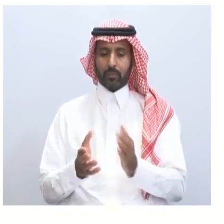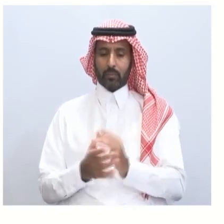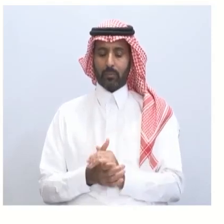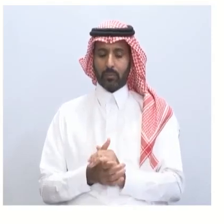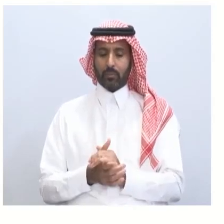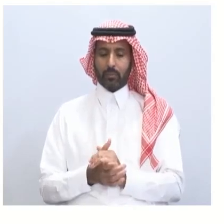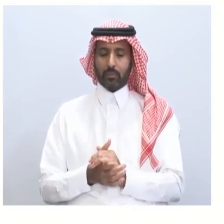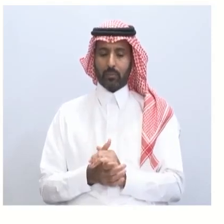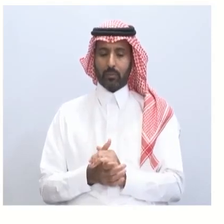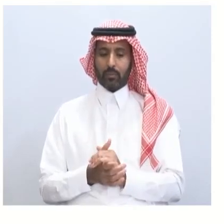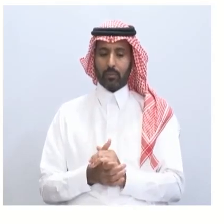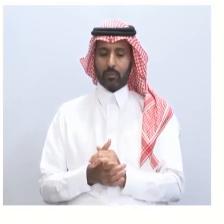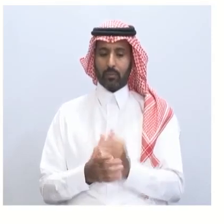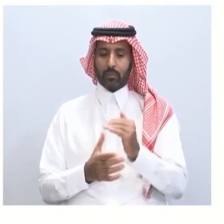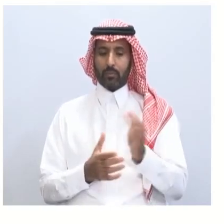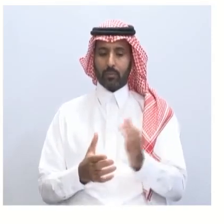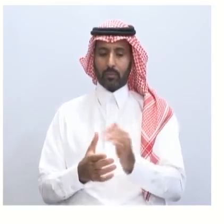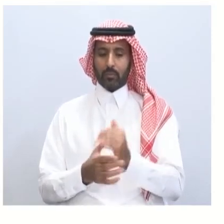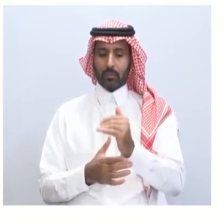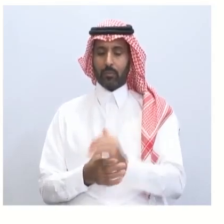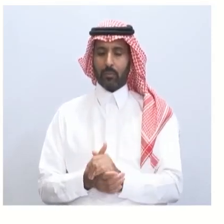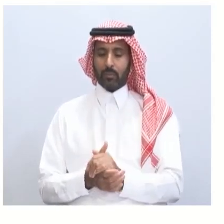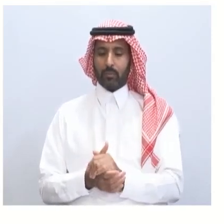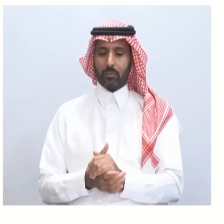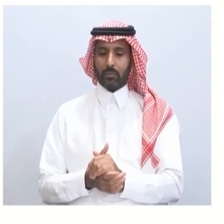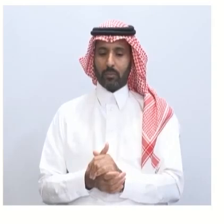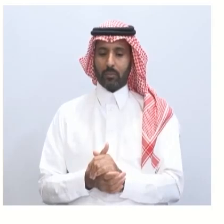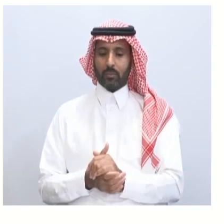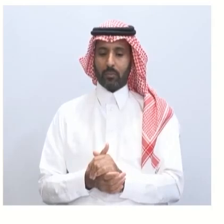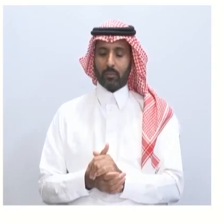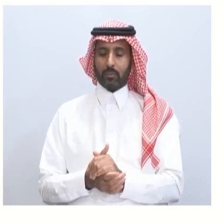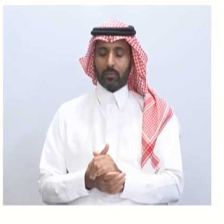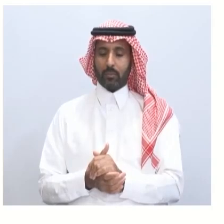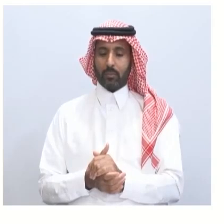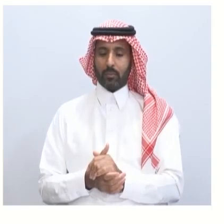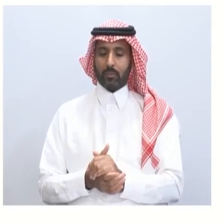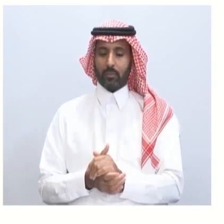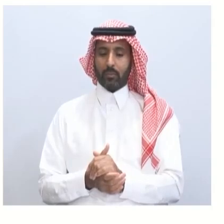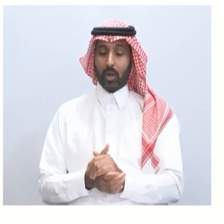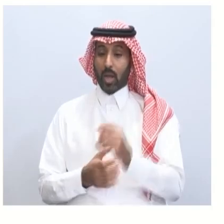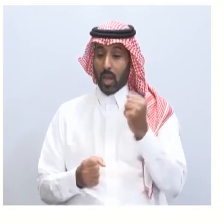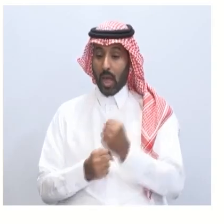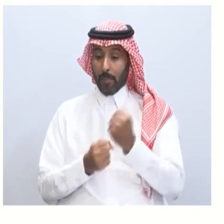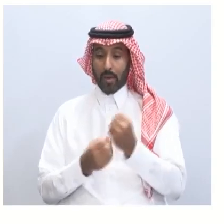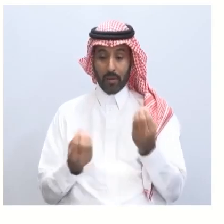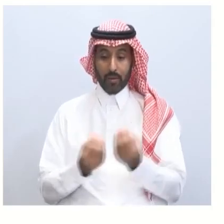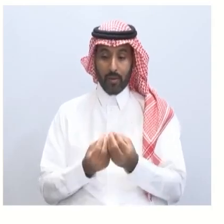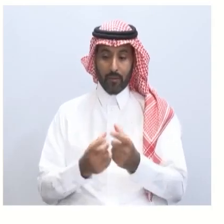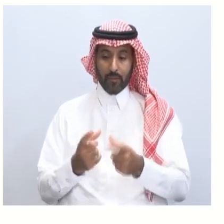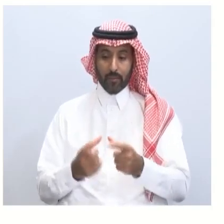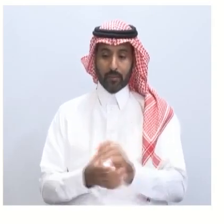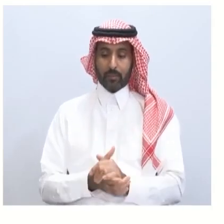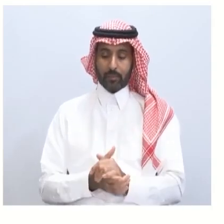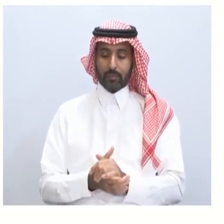بقوه اجعل بينكم وبينهم ردما ان العمل ضمن فريق صوره من صور تفعيل